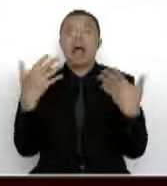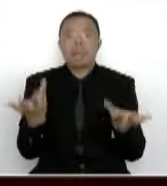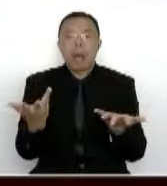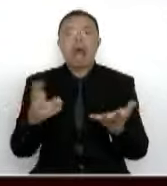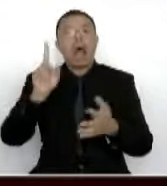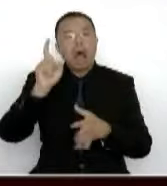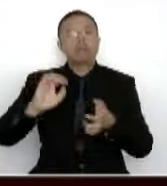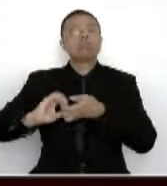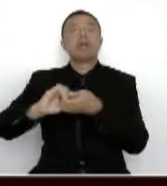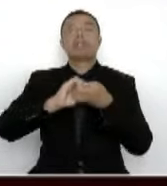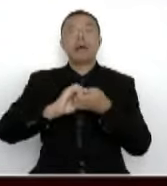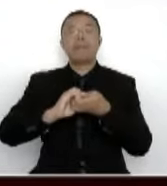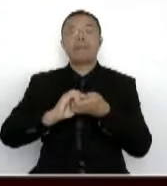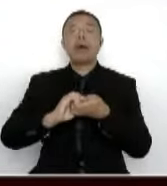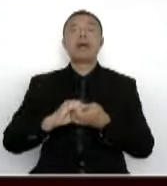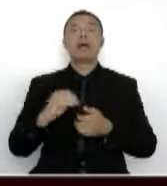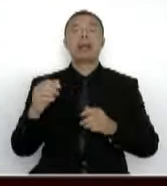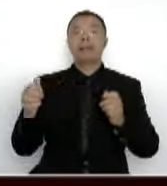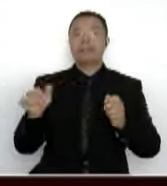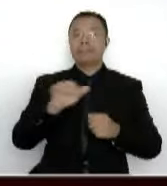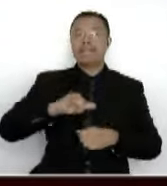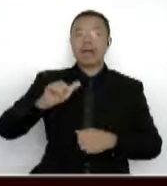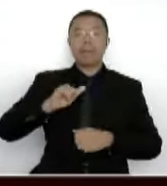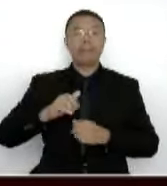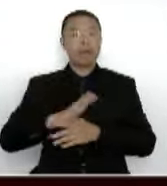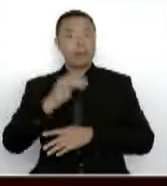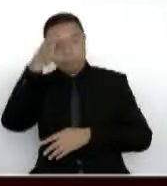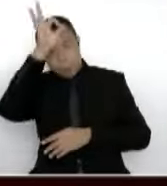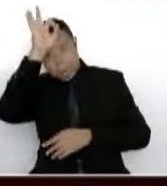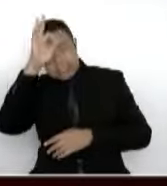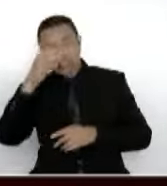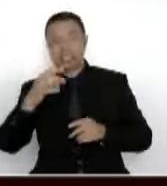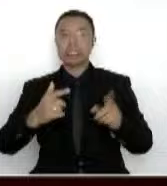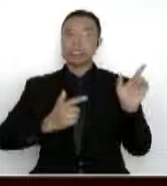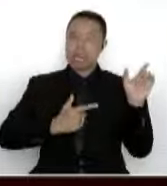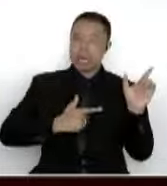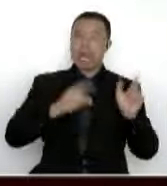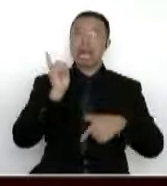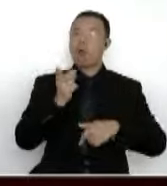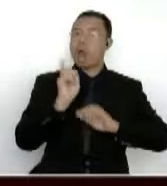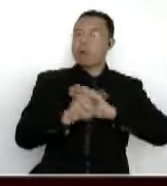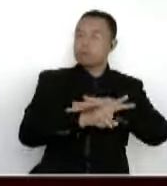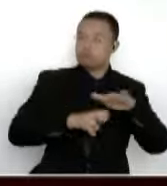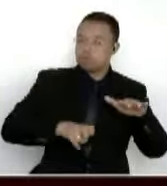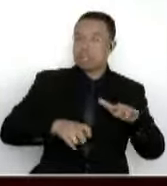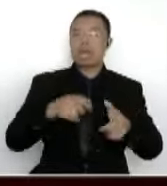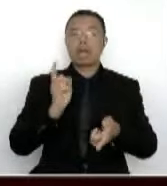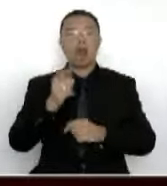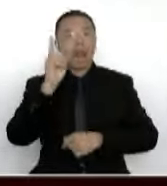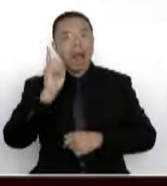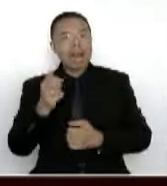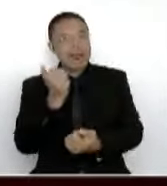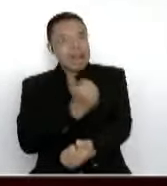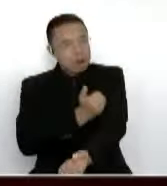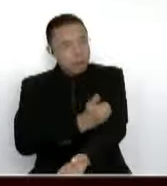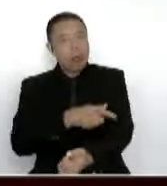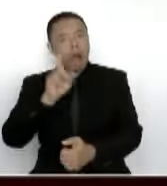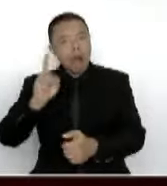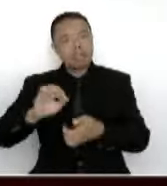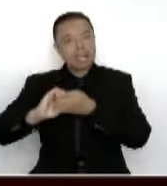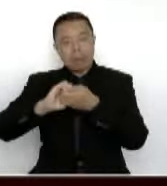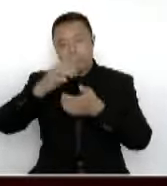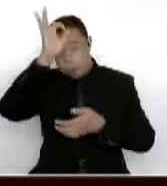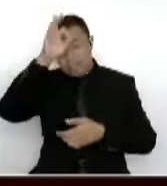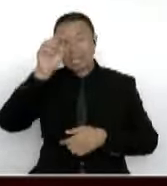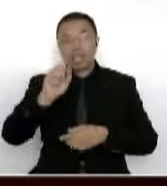harus bekerja sama dengan aparat penegak hukum kalau ada pencurian harus bekerja sama dengan aparat penegak hukum kalau ada narkoba dan